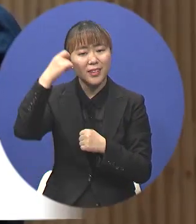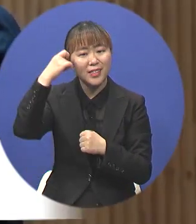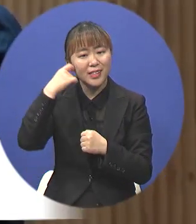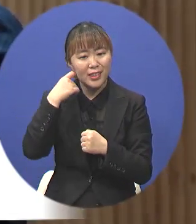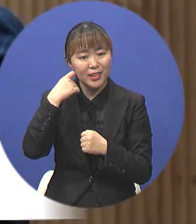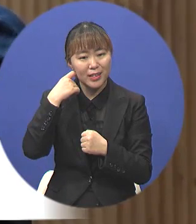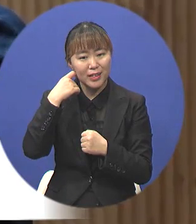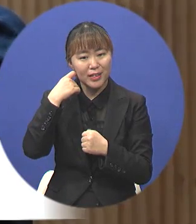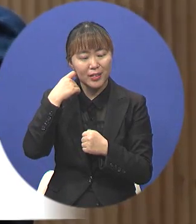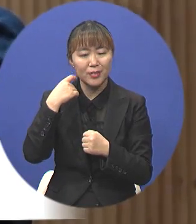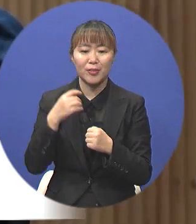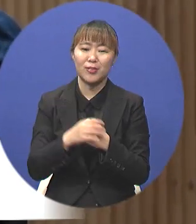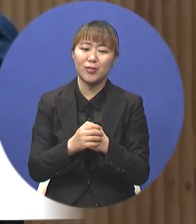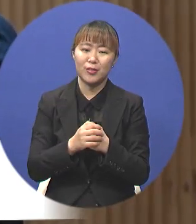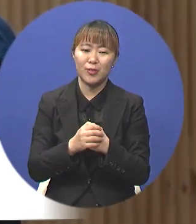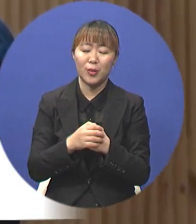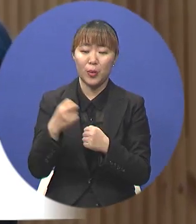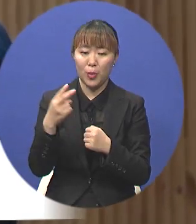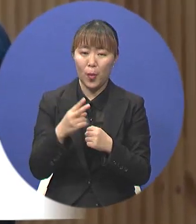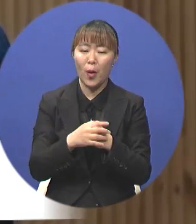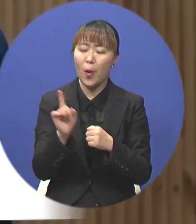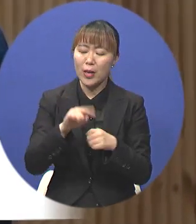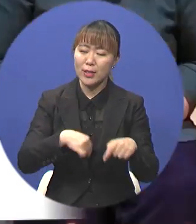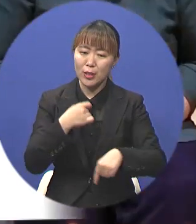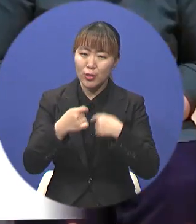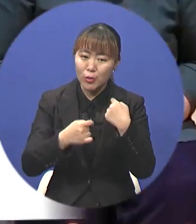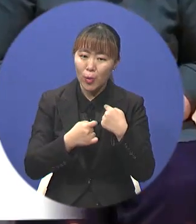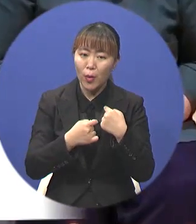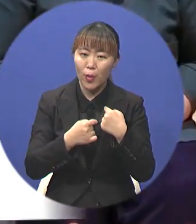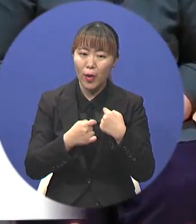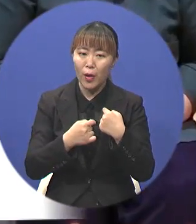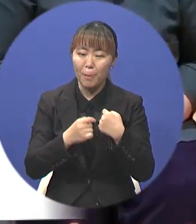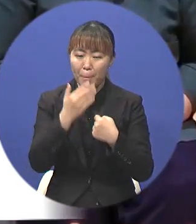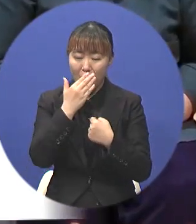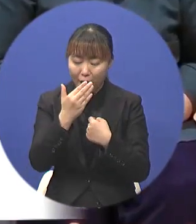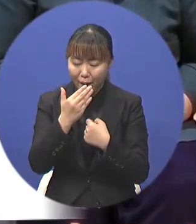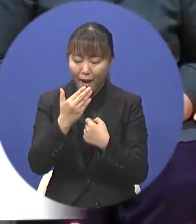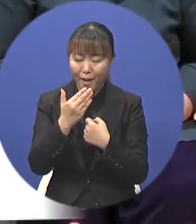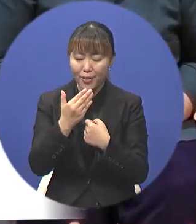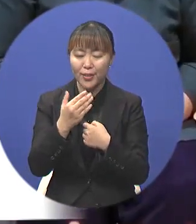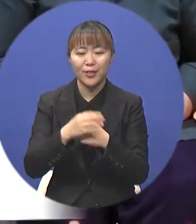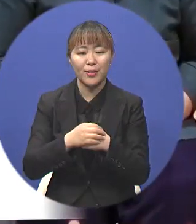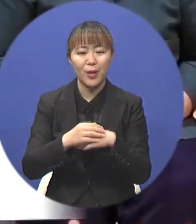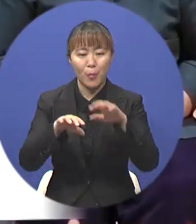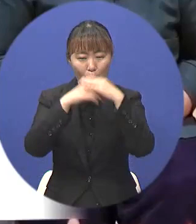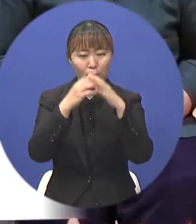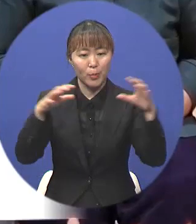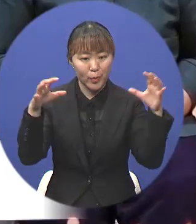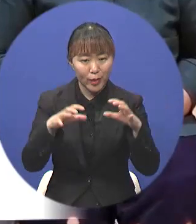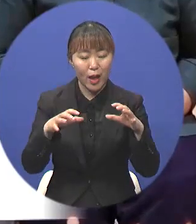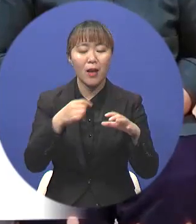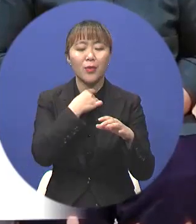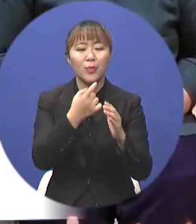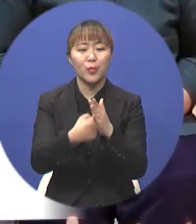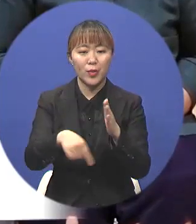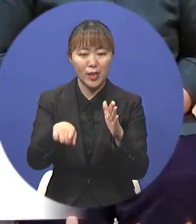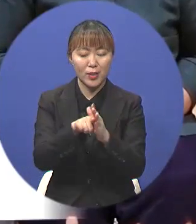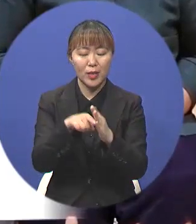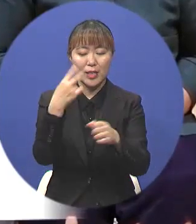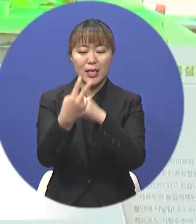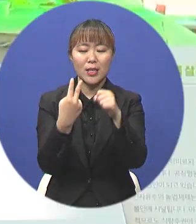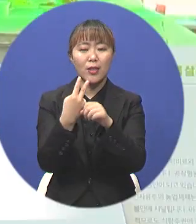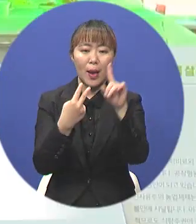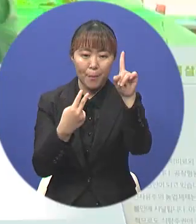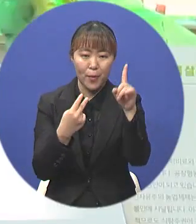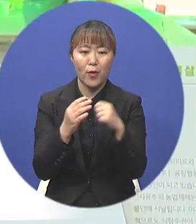그런 것들을 느낄 수 있고 뭔가 스스로가 이렇게 할 수 있게끔 같이 모여서 이런 걸 하고자 2년에